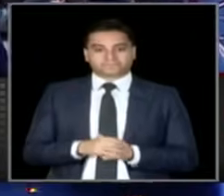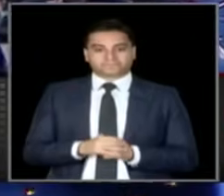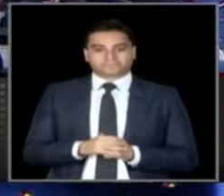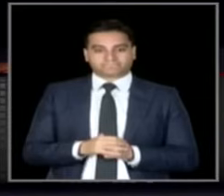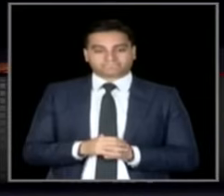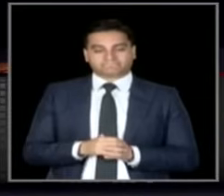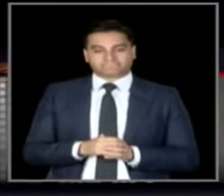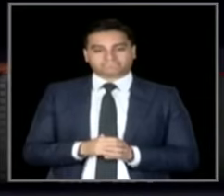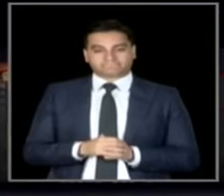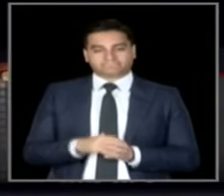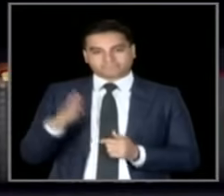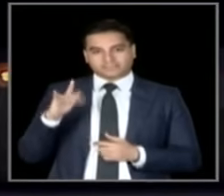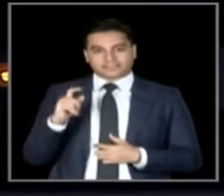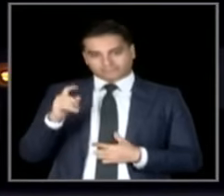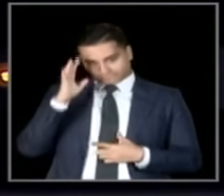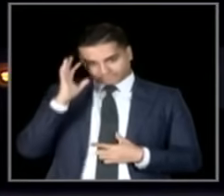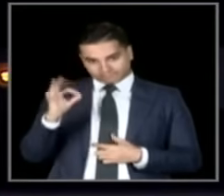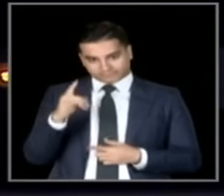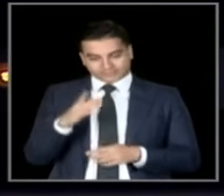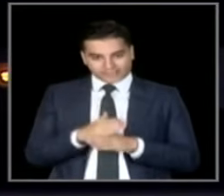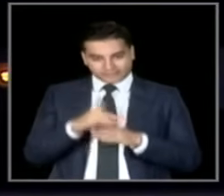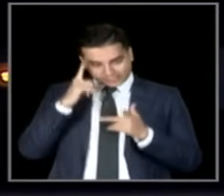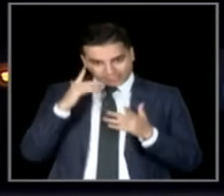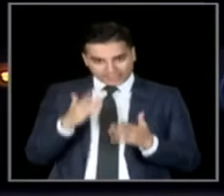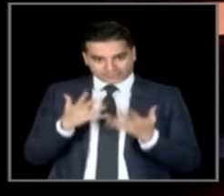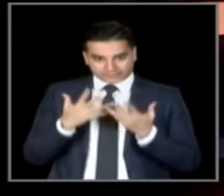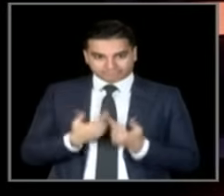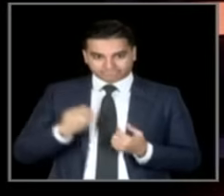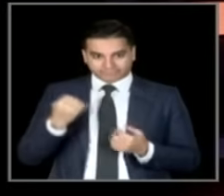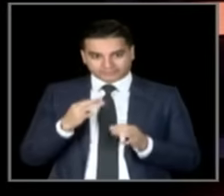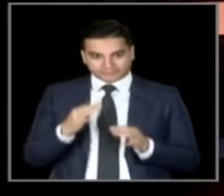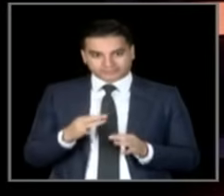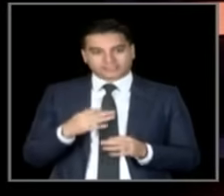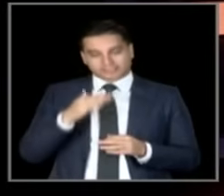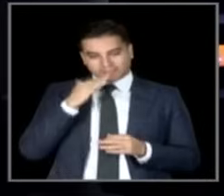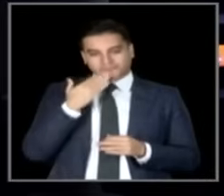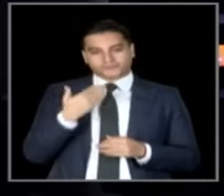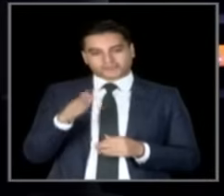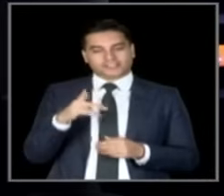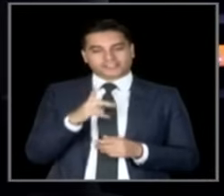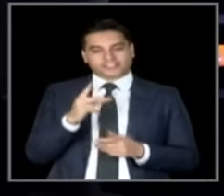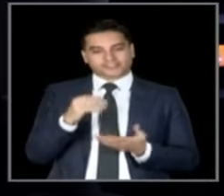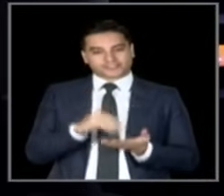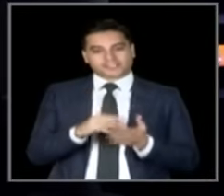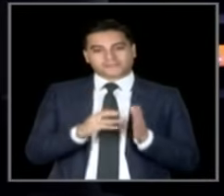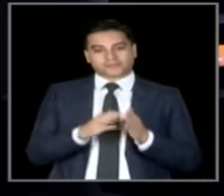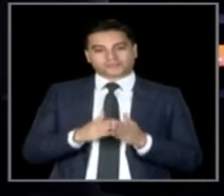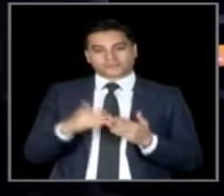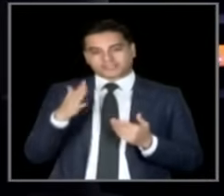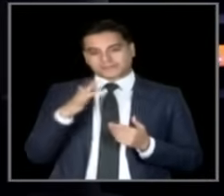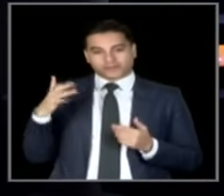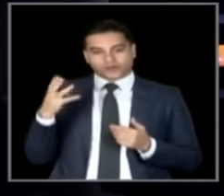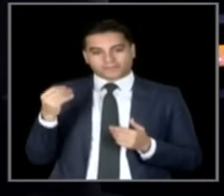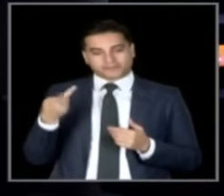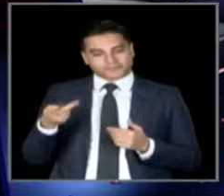برافو يا سيف. تعب، كان مركز جامد جداً. عشرين نقطة مهمين جدا لجامعة السويس، جامعة